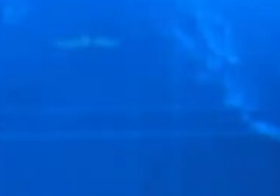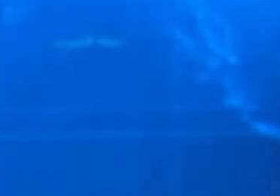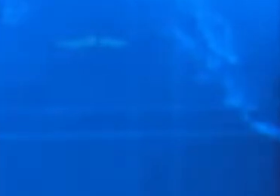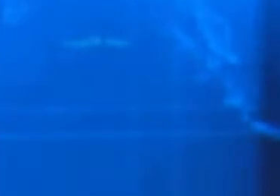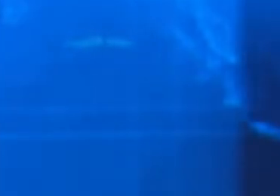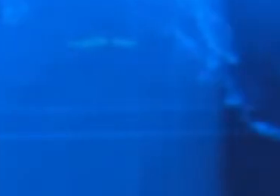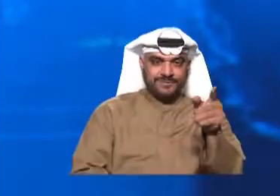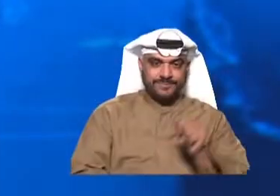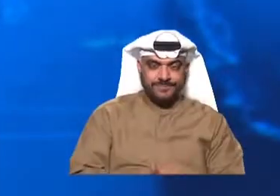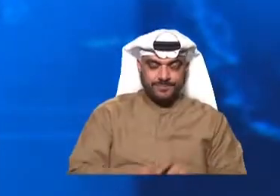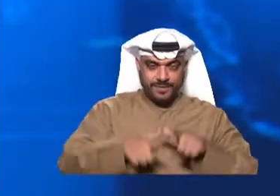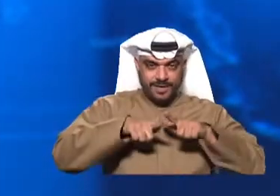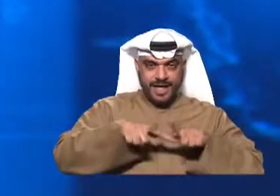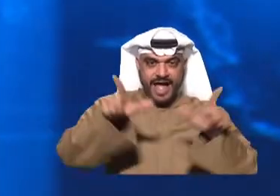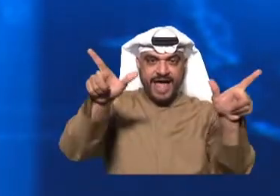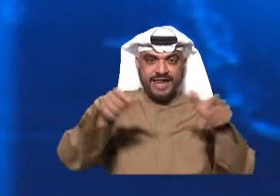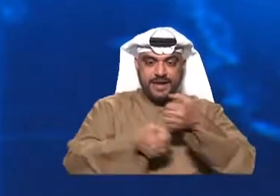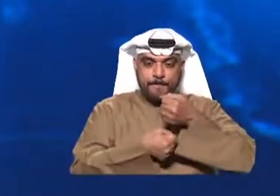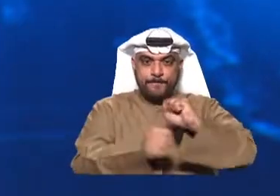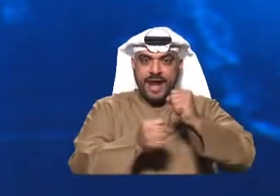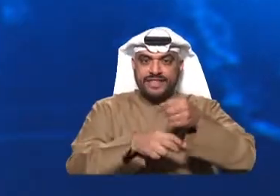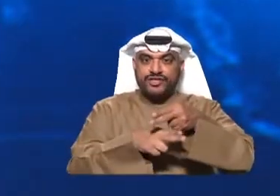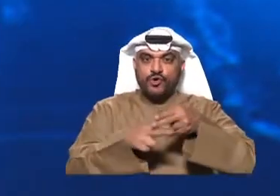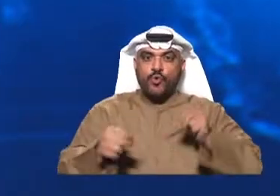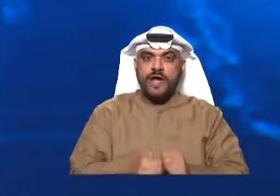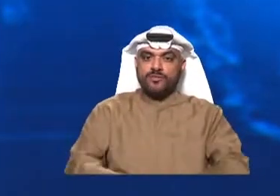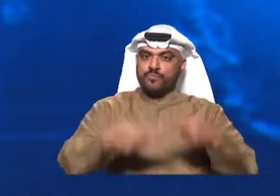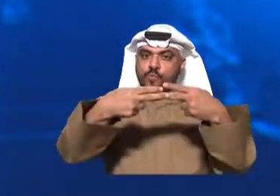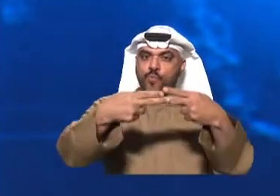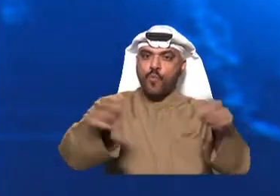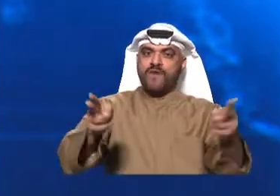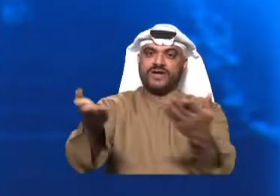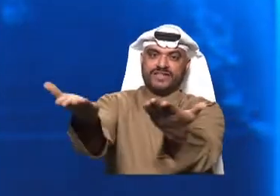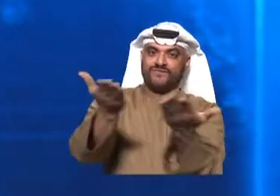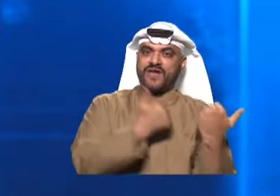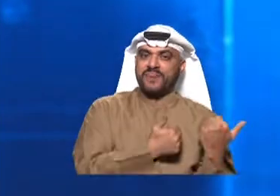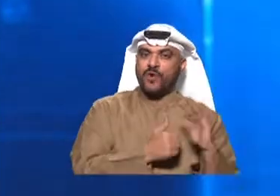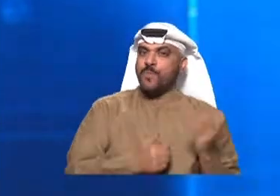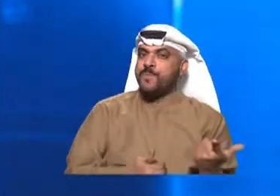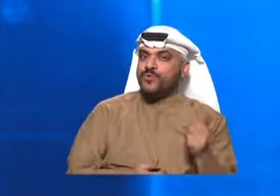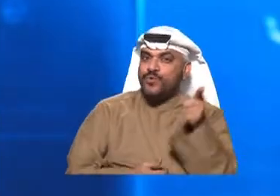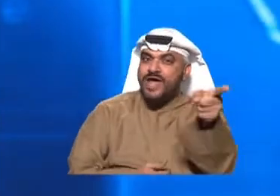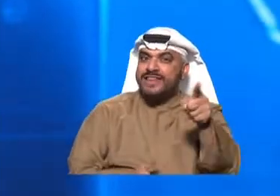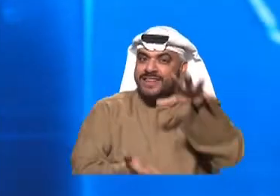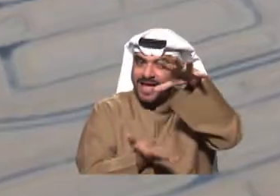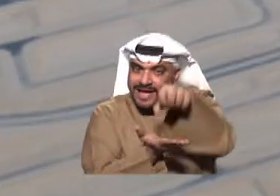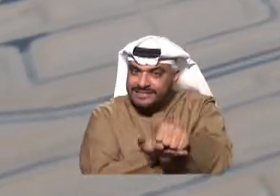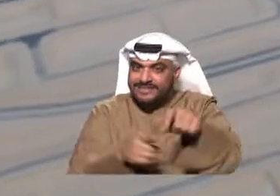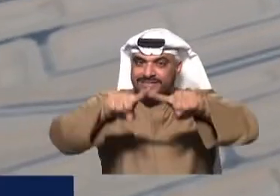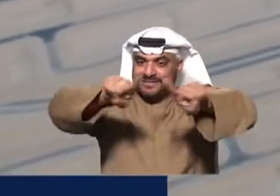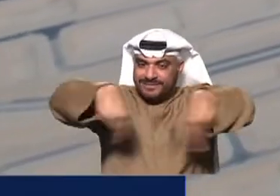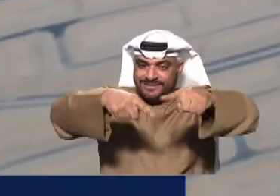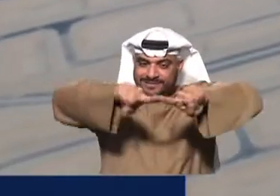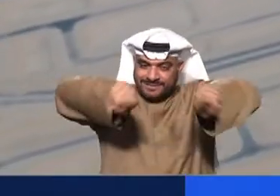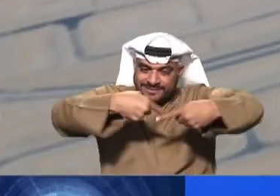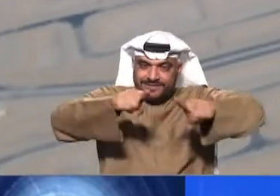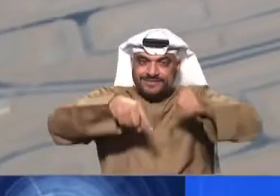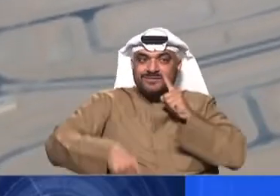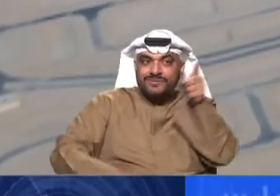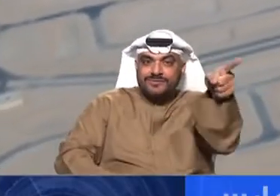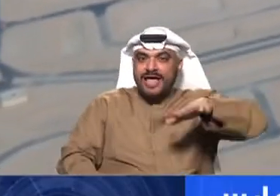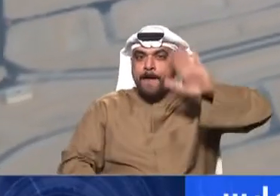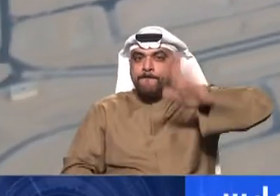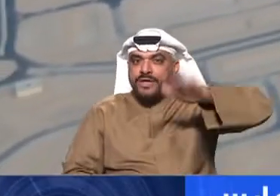أعلنت بلدية الكويت بدء توزيع أذونات البناء الخاصة بالقسائم السكنية في مشروع مدينة المطلع